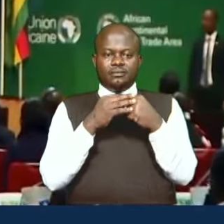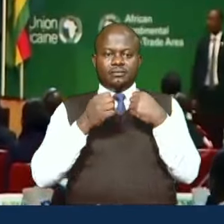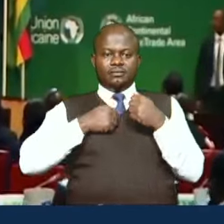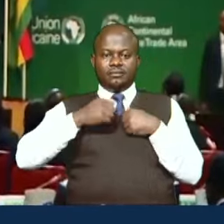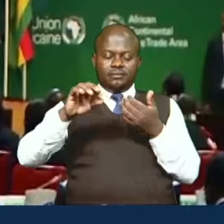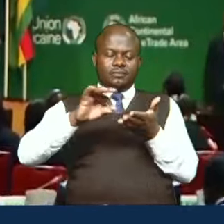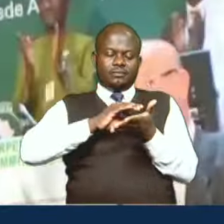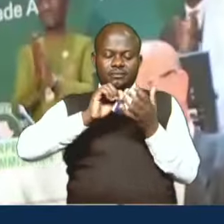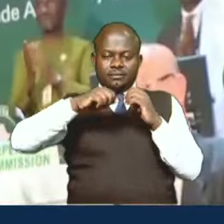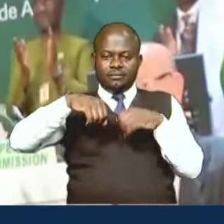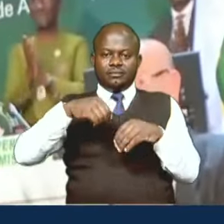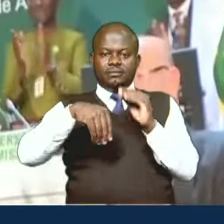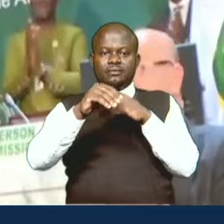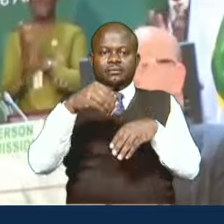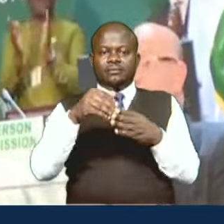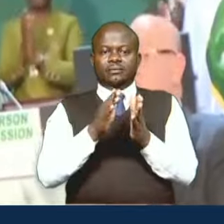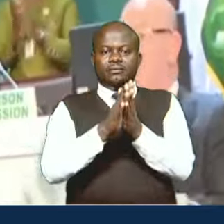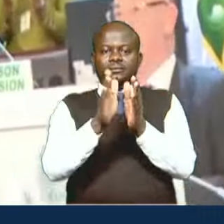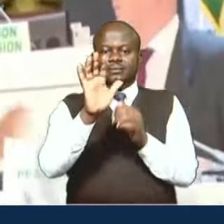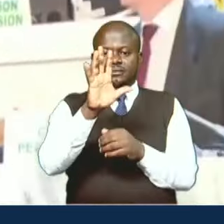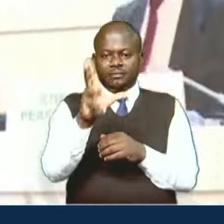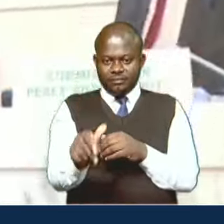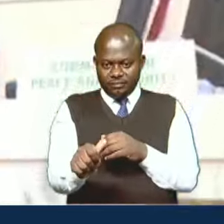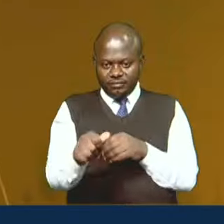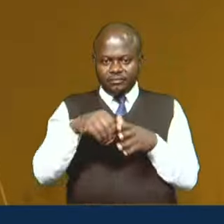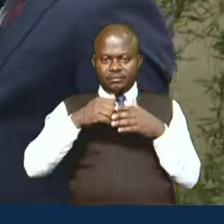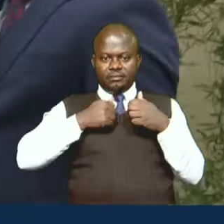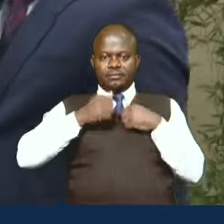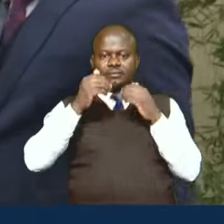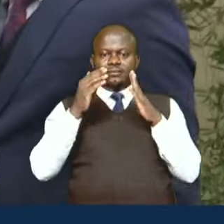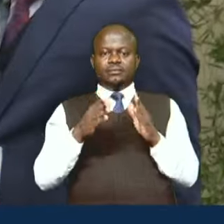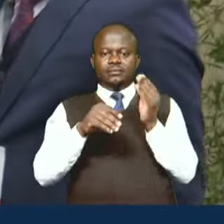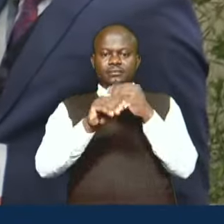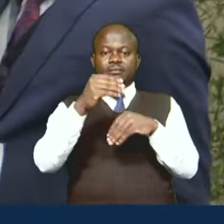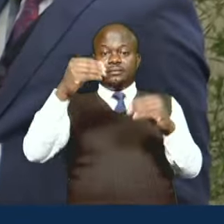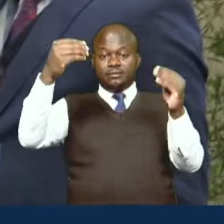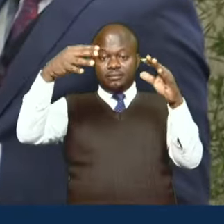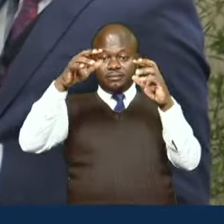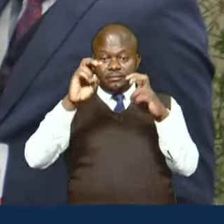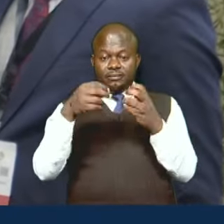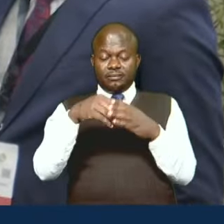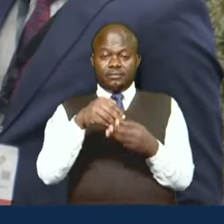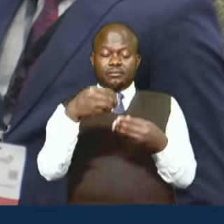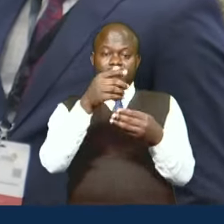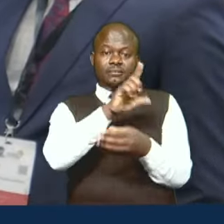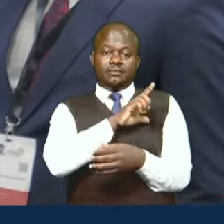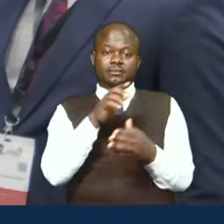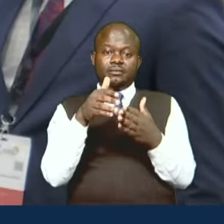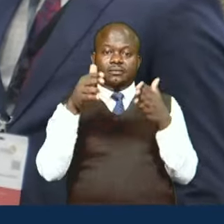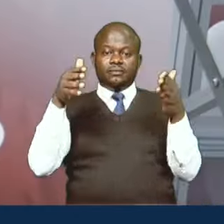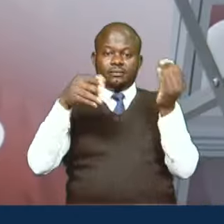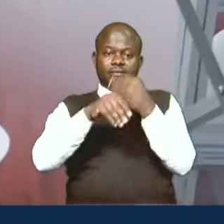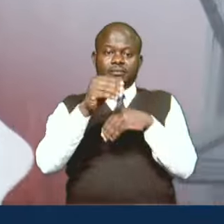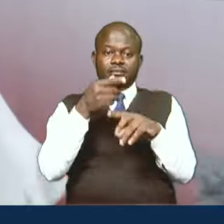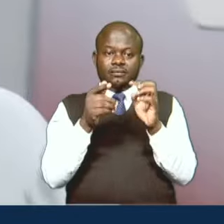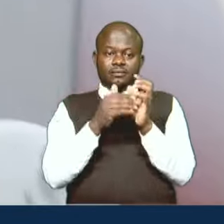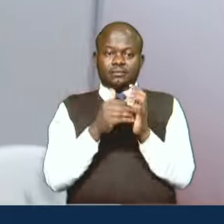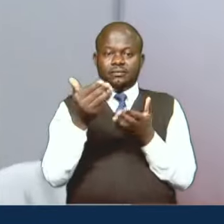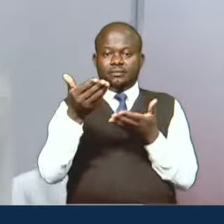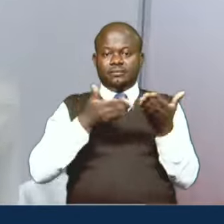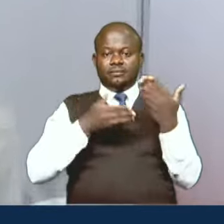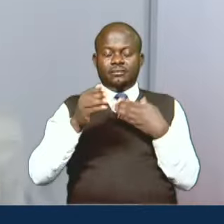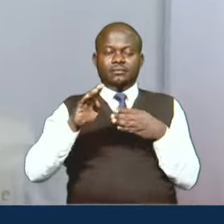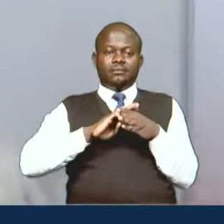hasinywa amasezerano n'isoko rusange nyafurika. Ku ruhande rw'u Rwanda ni isoko byagaragaye ko ririho amahirwe yo kwaguraho ubucuruzi ndetse no kwakira